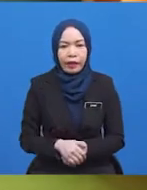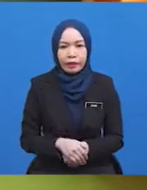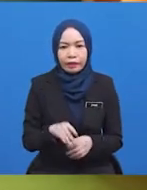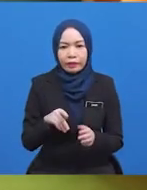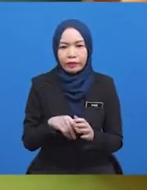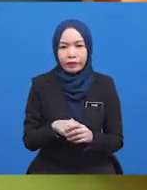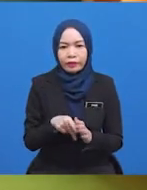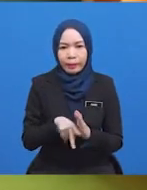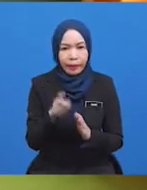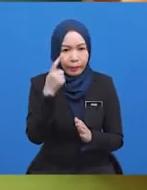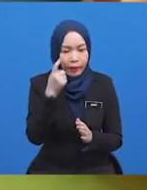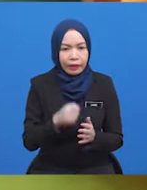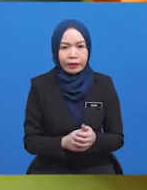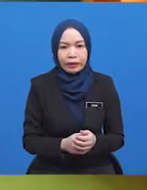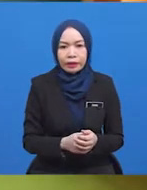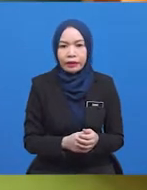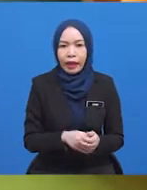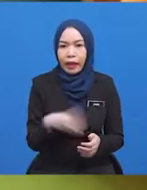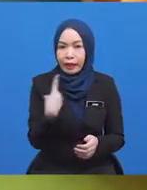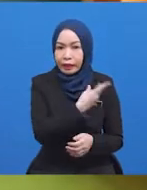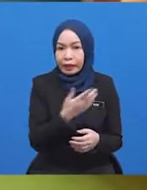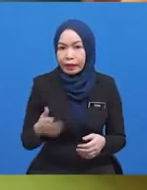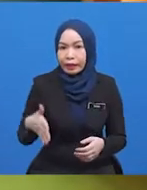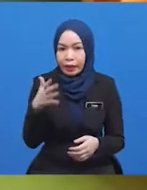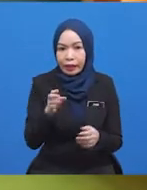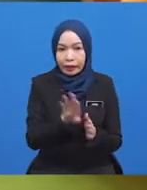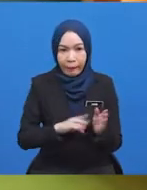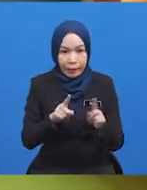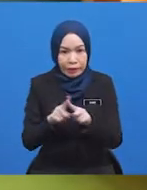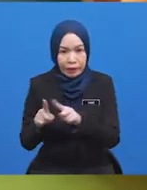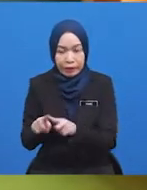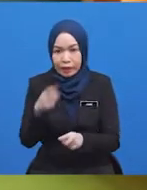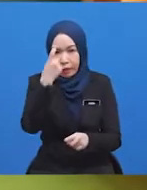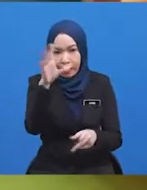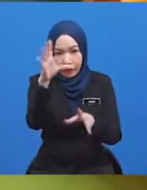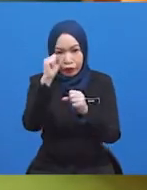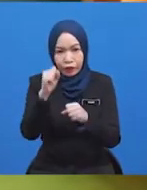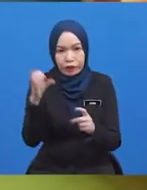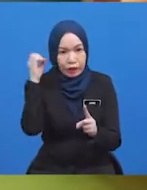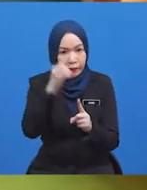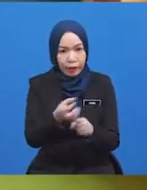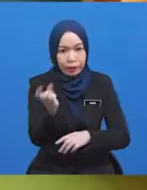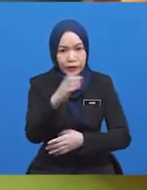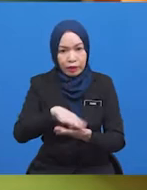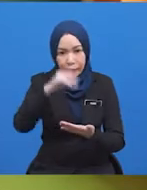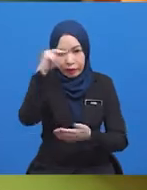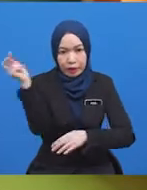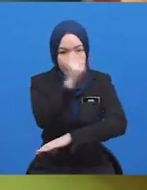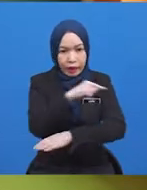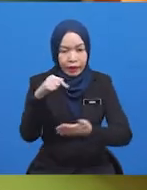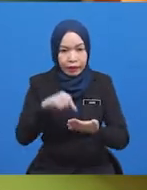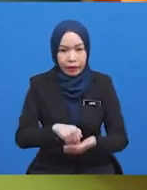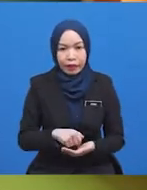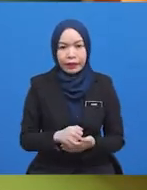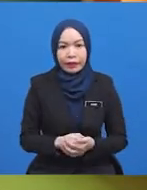pembelajaran kita pada hari ini, kita akan bersama-sama mencapai objektif pembelajaran